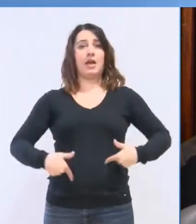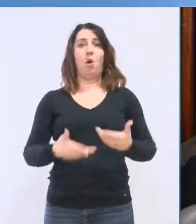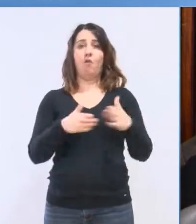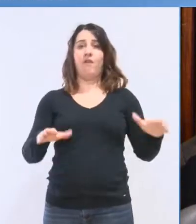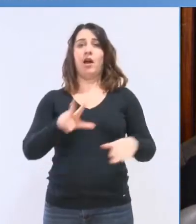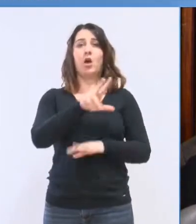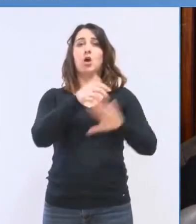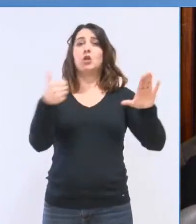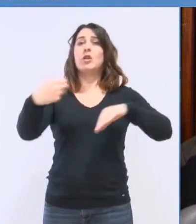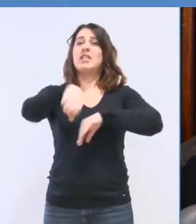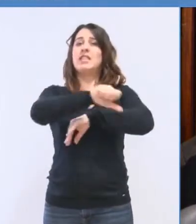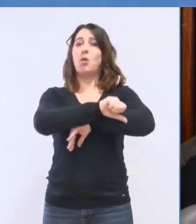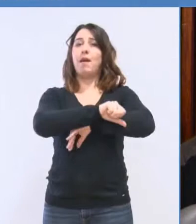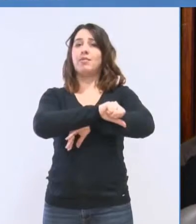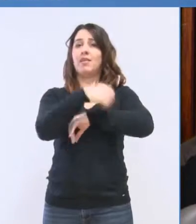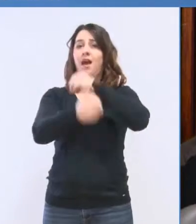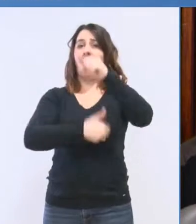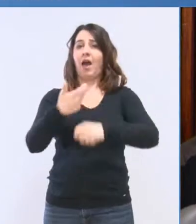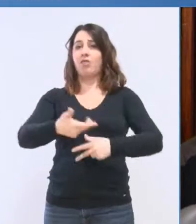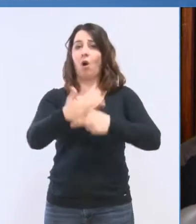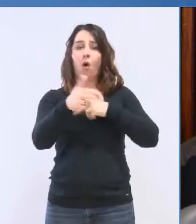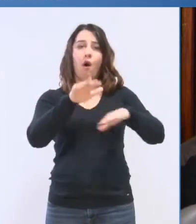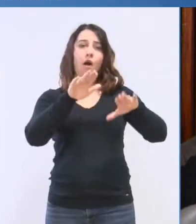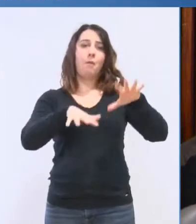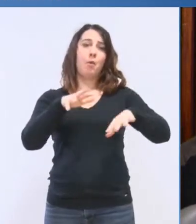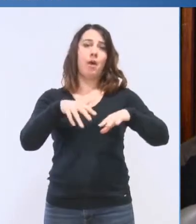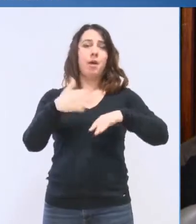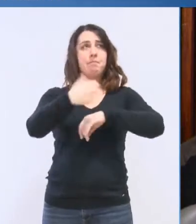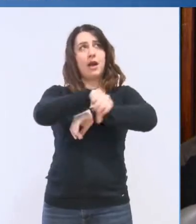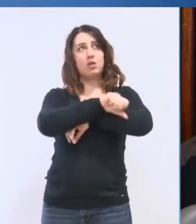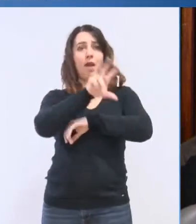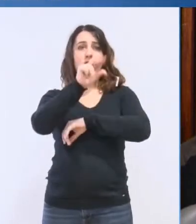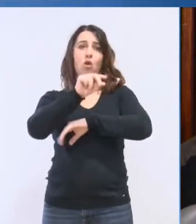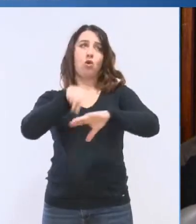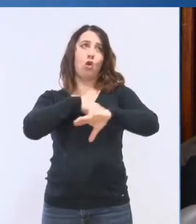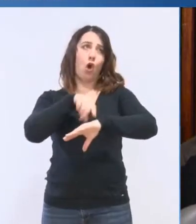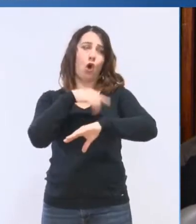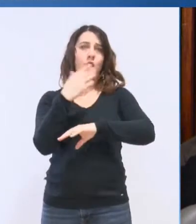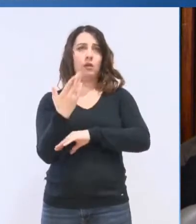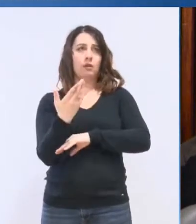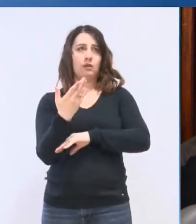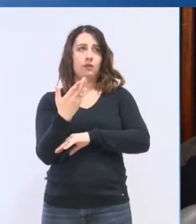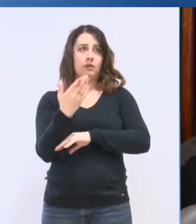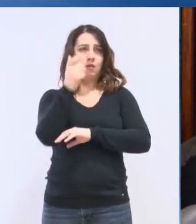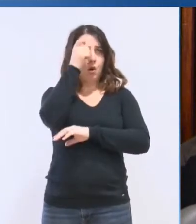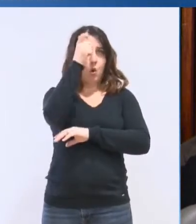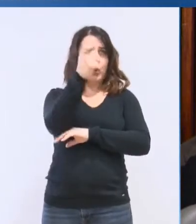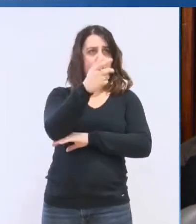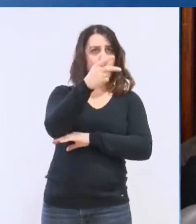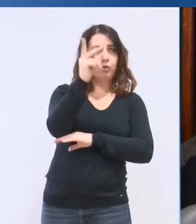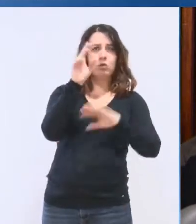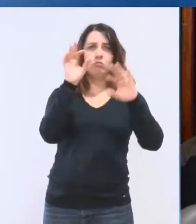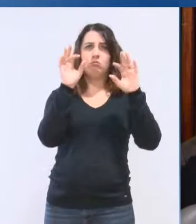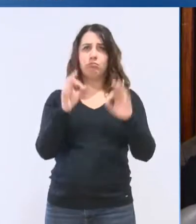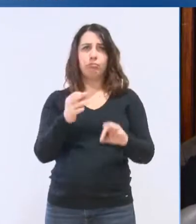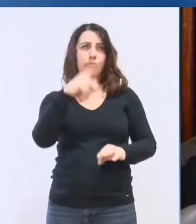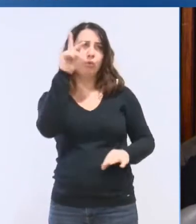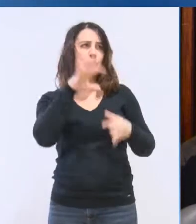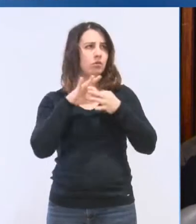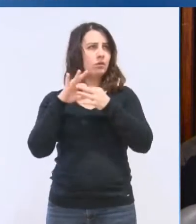36 semaines sur l'année, une trentaine d'heures par semaine, qu'est-ce qu'il y a de plus logique, de plus rationnel et de plus